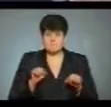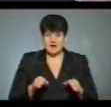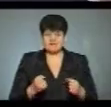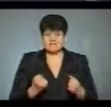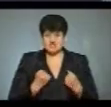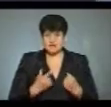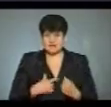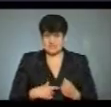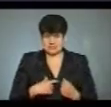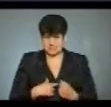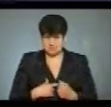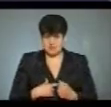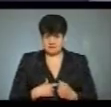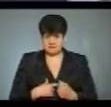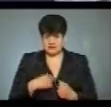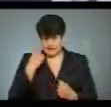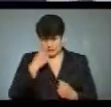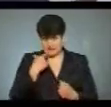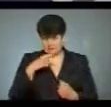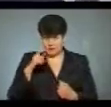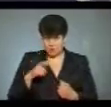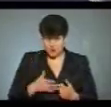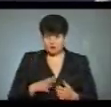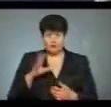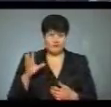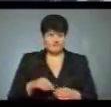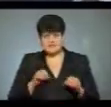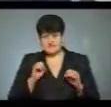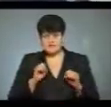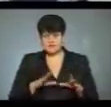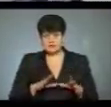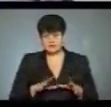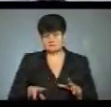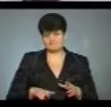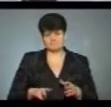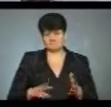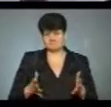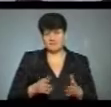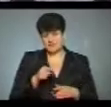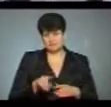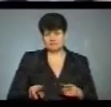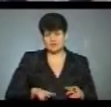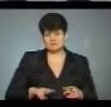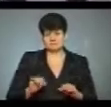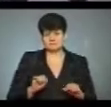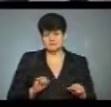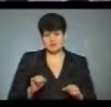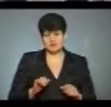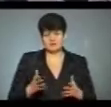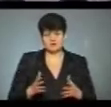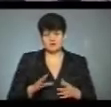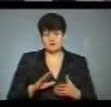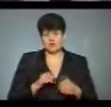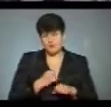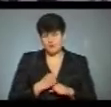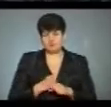захищати себе як індивідуально, тому що все віддається на відкуп роботодавцю. Тобто він буде диктувати умови роботи на